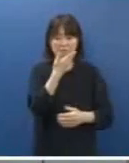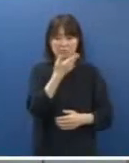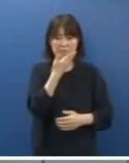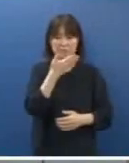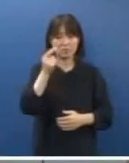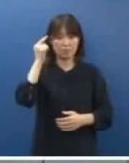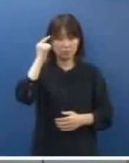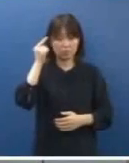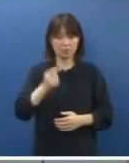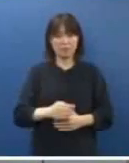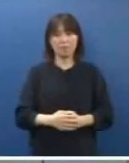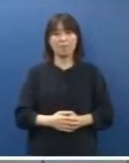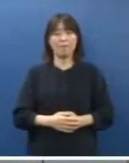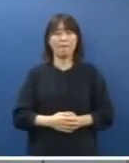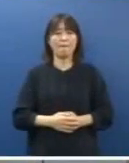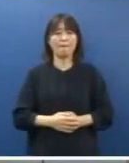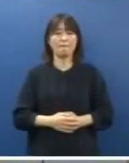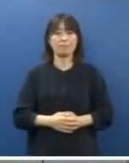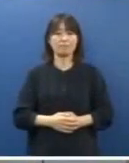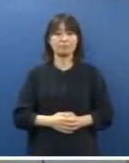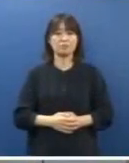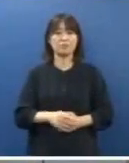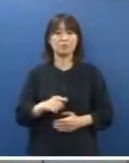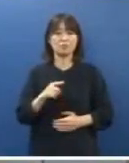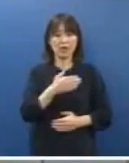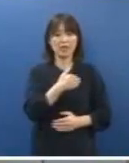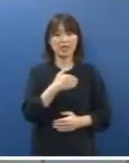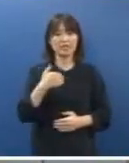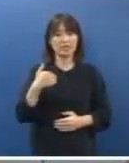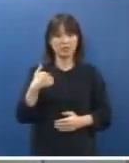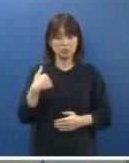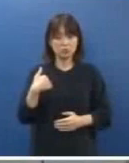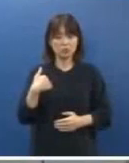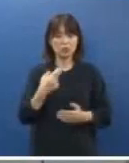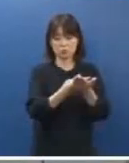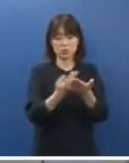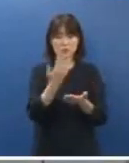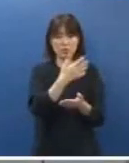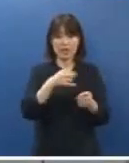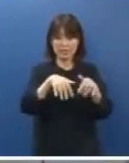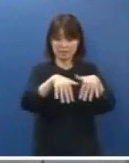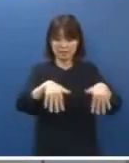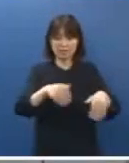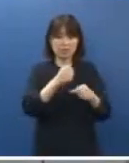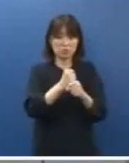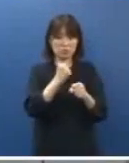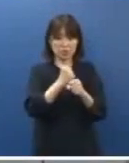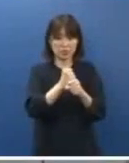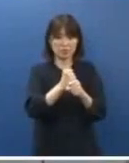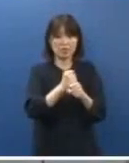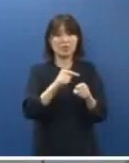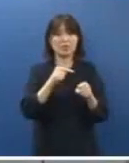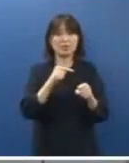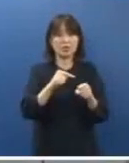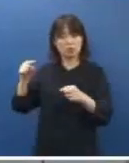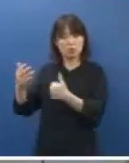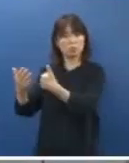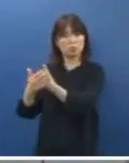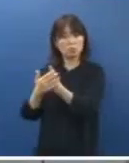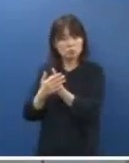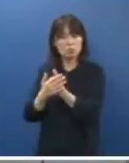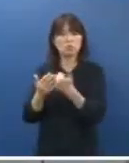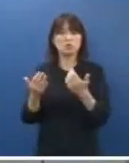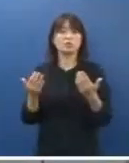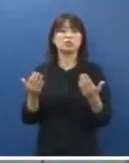で、そういったことができるような、入院、の体制づくり、これについては政府もやはり協力してもらう必要があるだろう